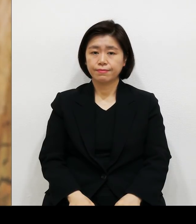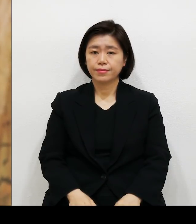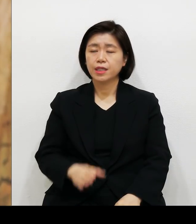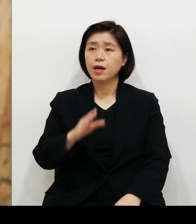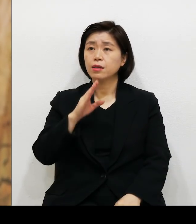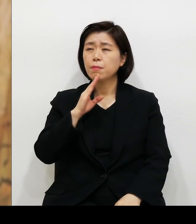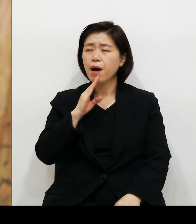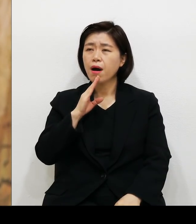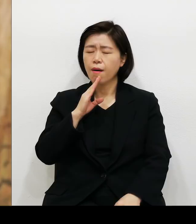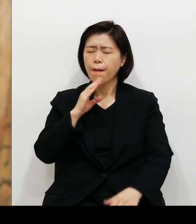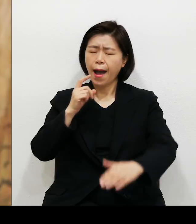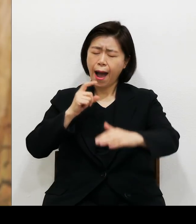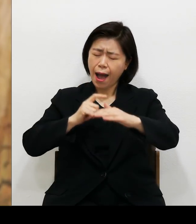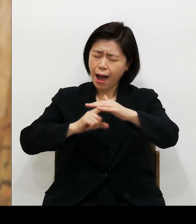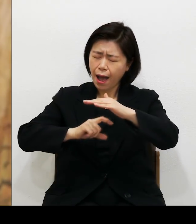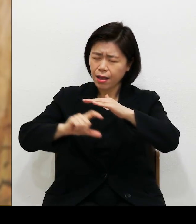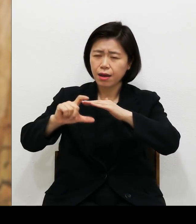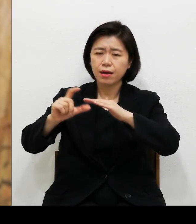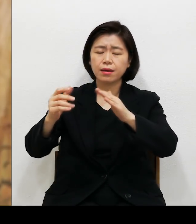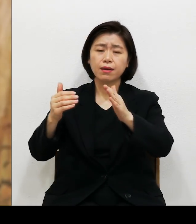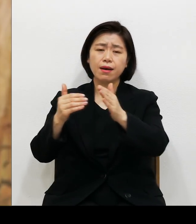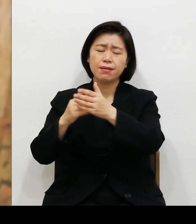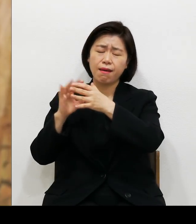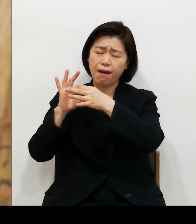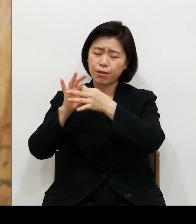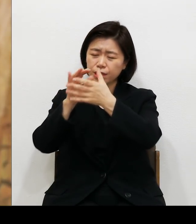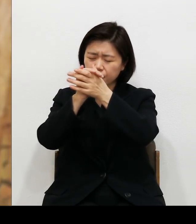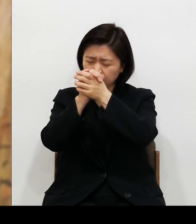진짜 지칠 때까지, 동틀 때까지